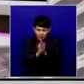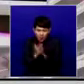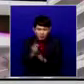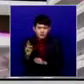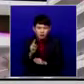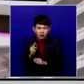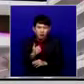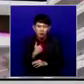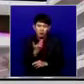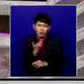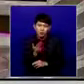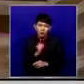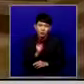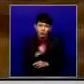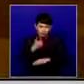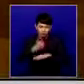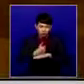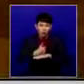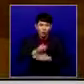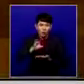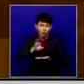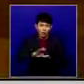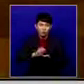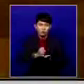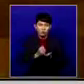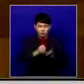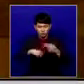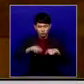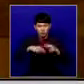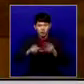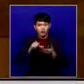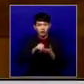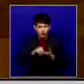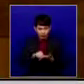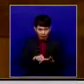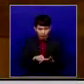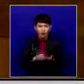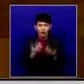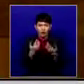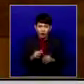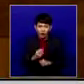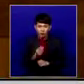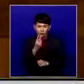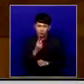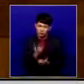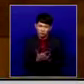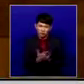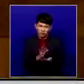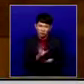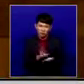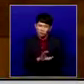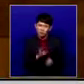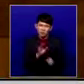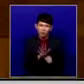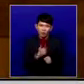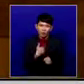ขอให้ทางพอสำนักงบประมาณดูแลเรื่องนี้เมื่อไม่พอก็ต้องบอกสำนักบริหารนี่เตรียมการในการ